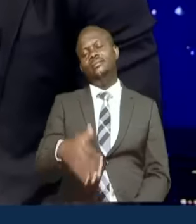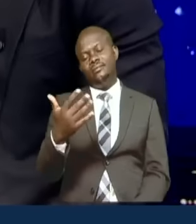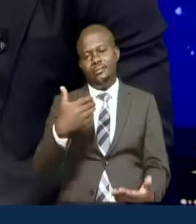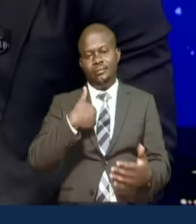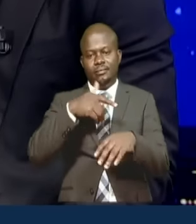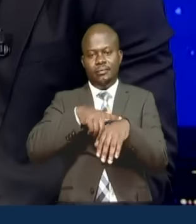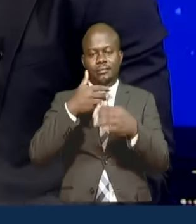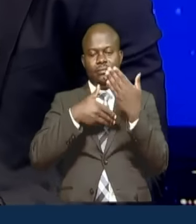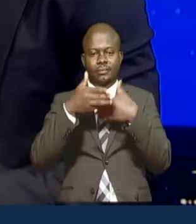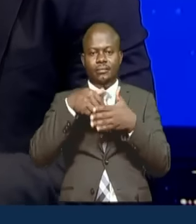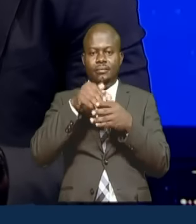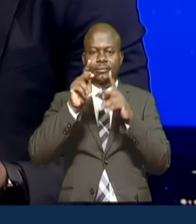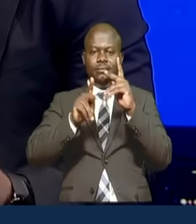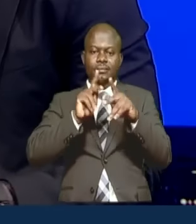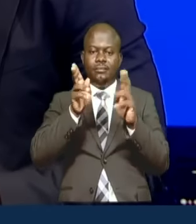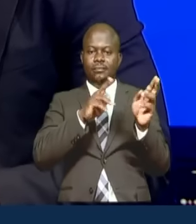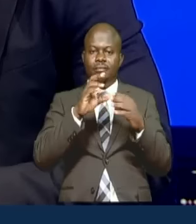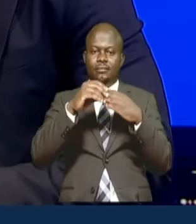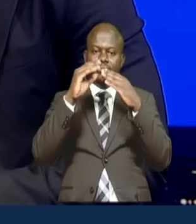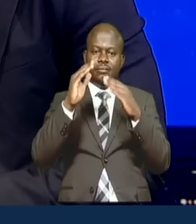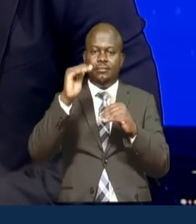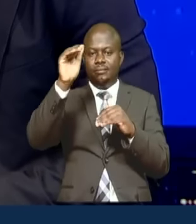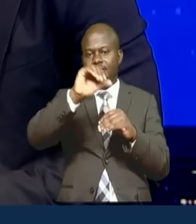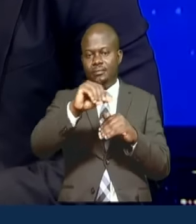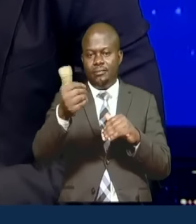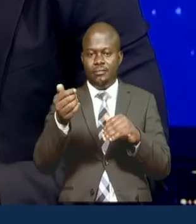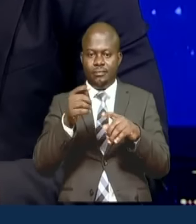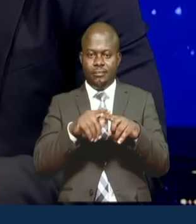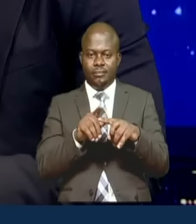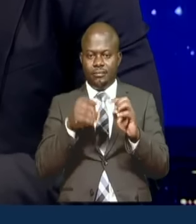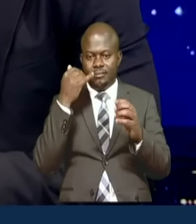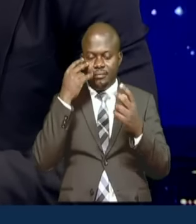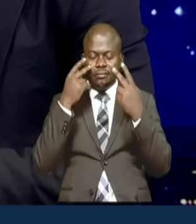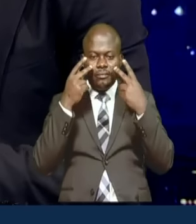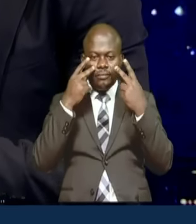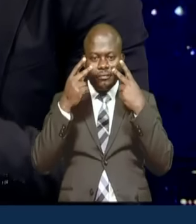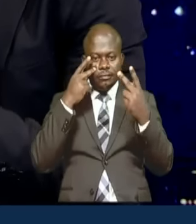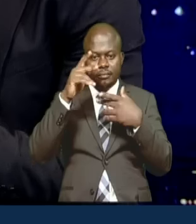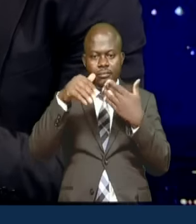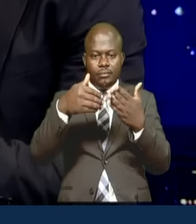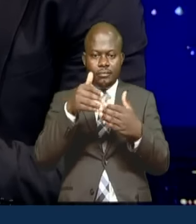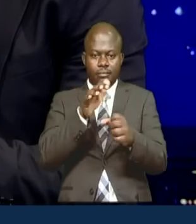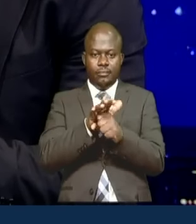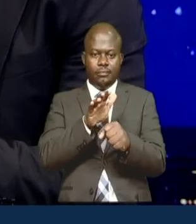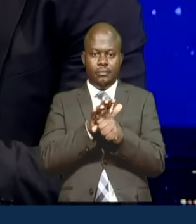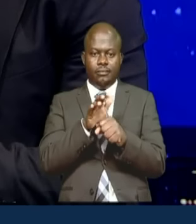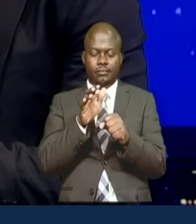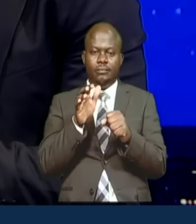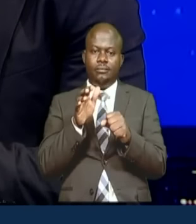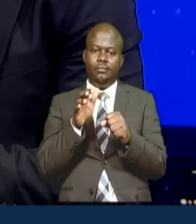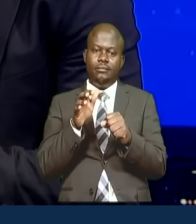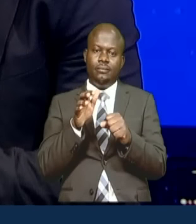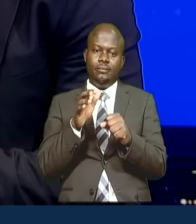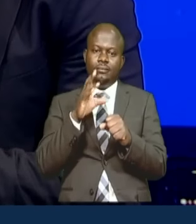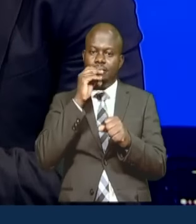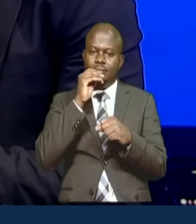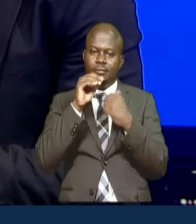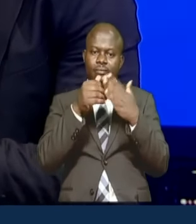umwanya wo kuganira n'abaturage abayobozi n'abandi batandukanye iyo urebye cyane cyane abaturage bavuga